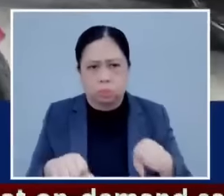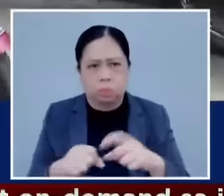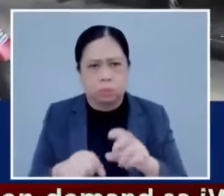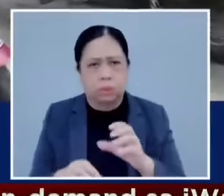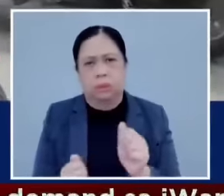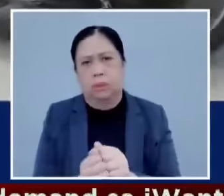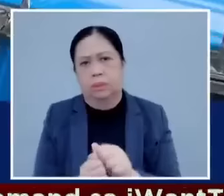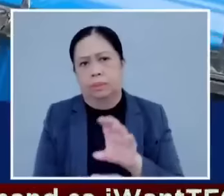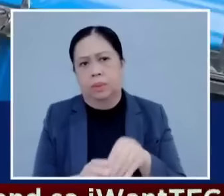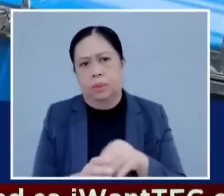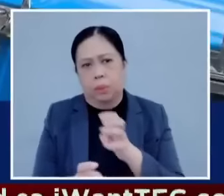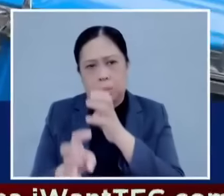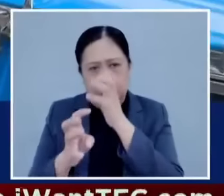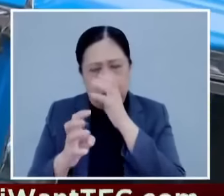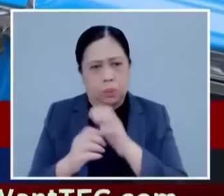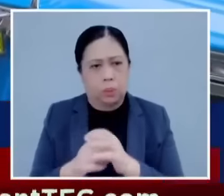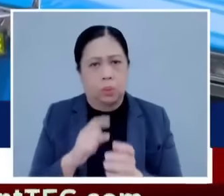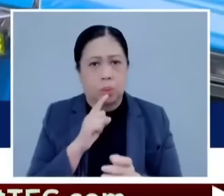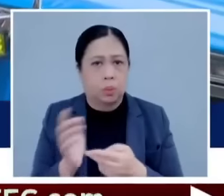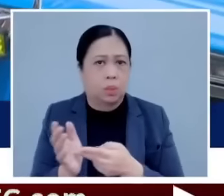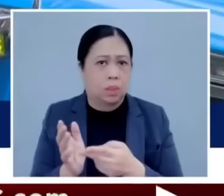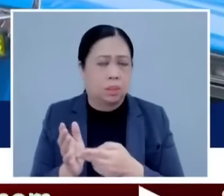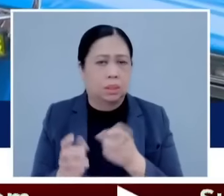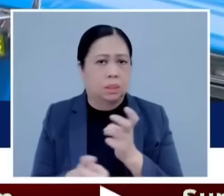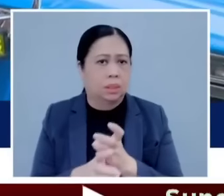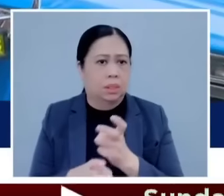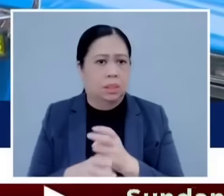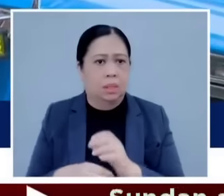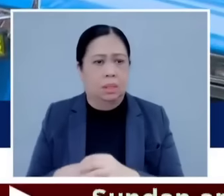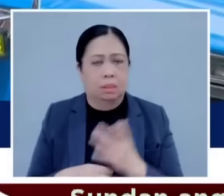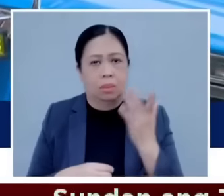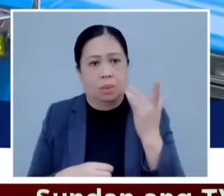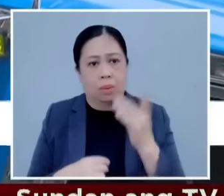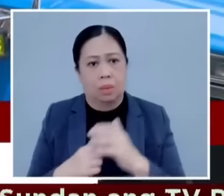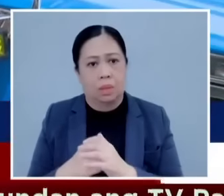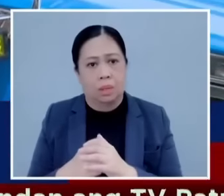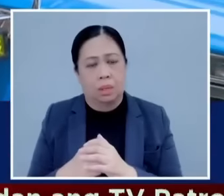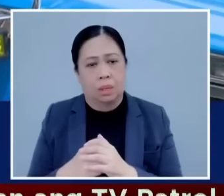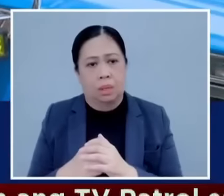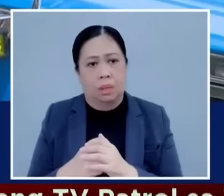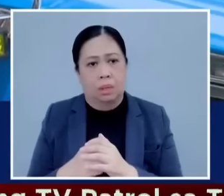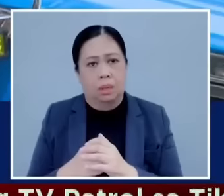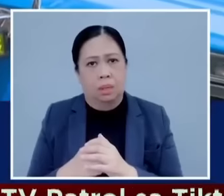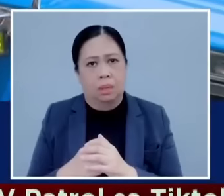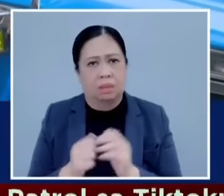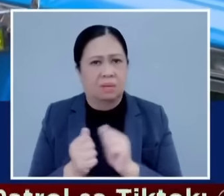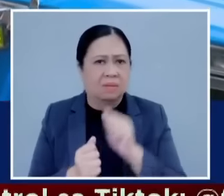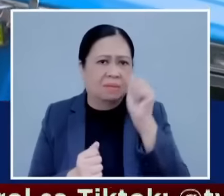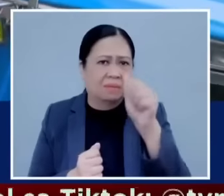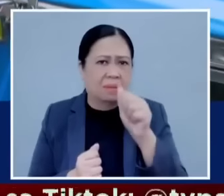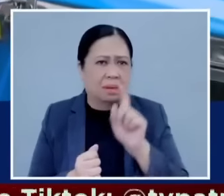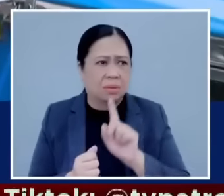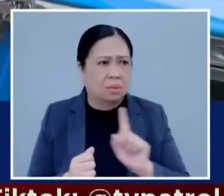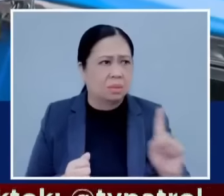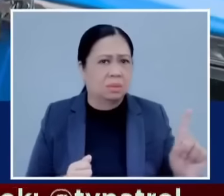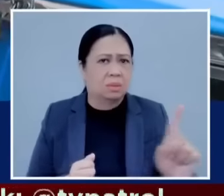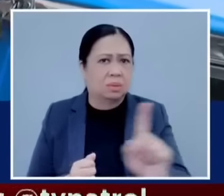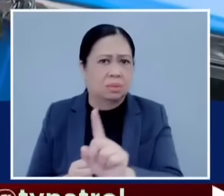na ito. Sa totoo lang, napakahirap dahil medyo napalayo yung aming ikot dahil wala